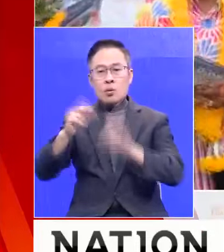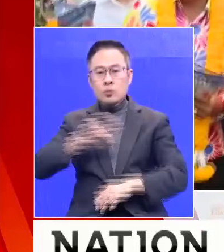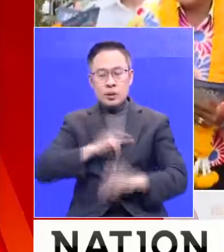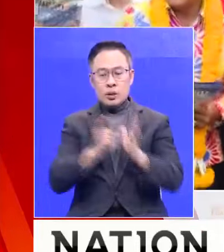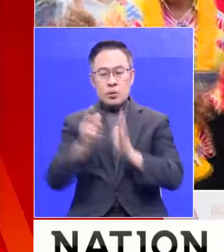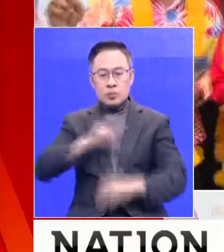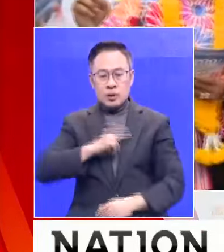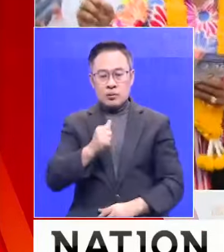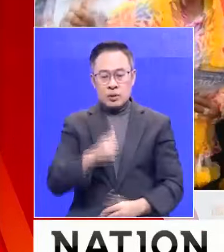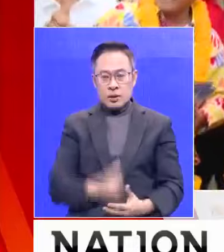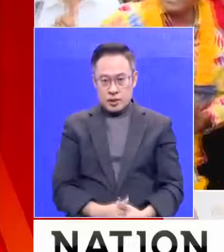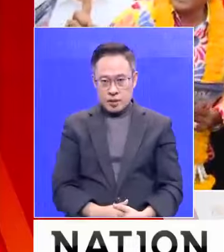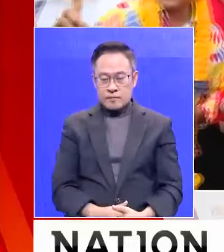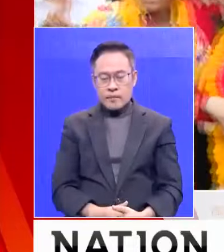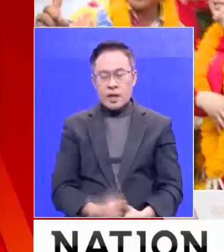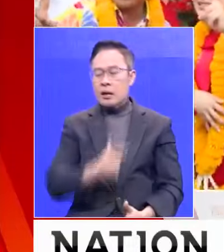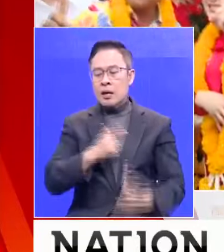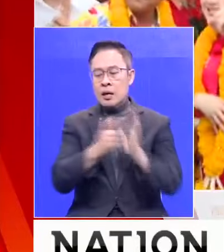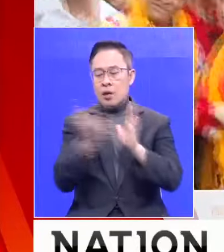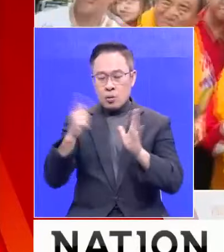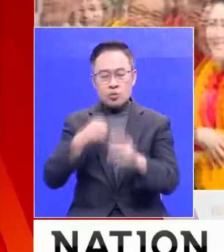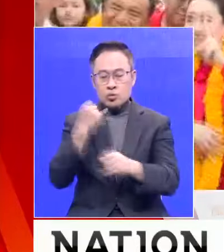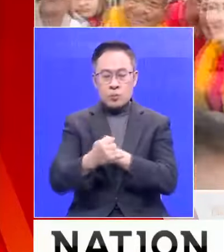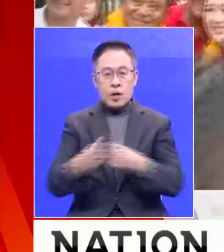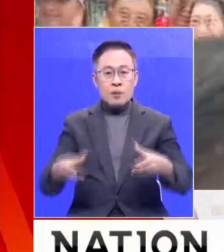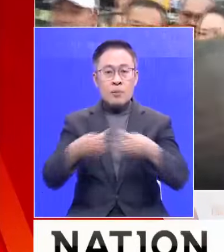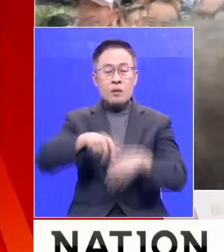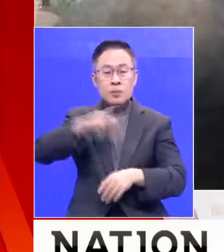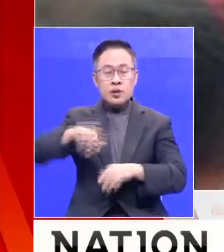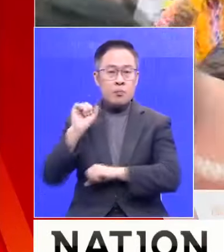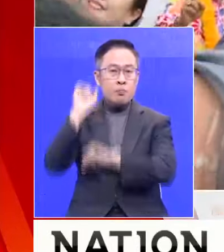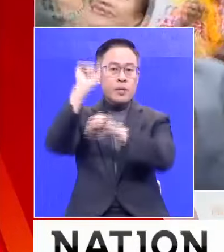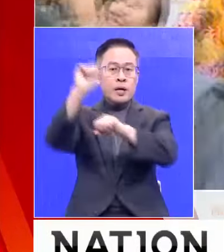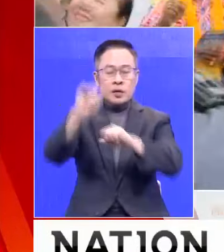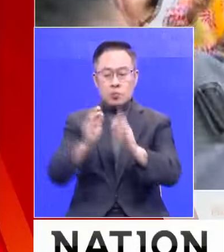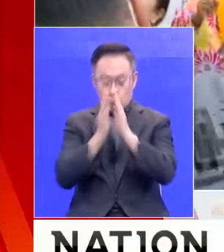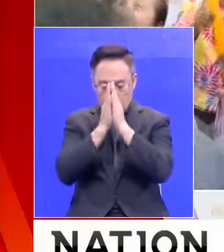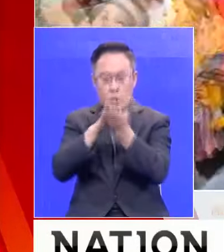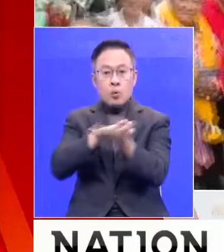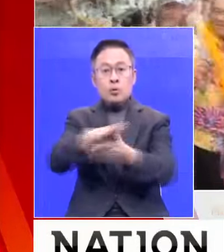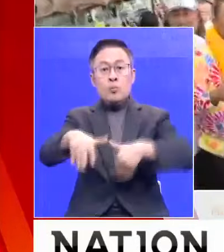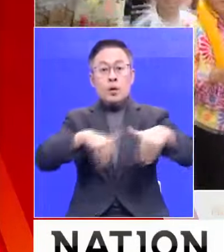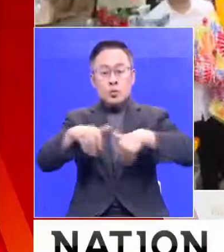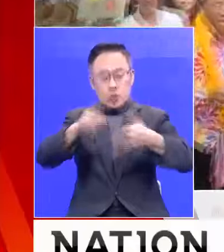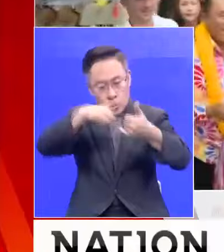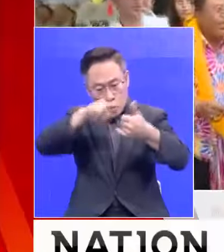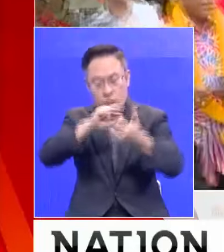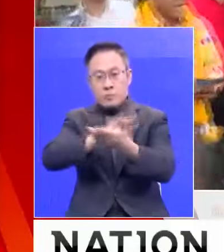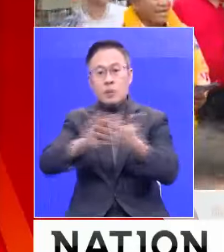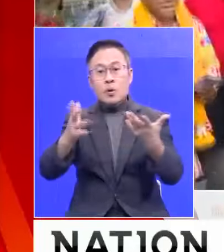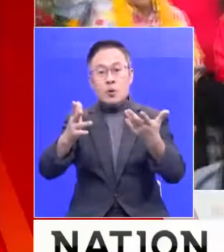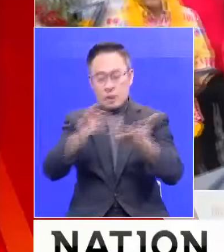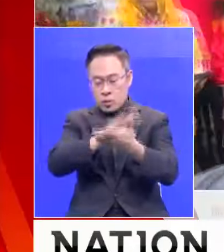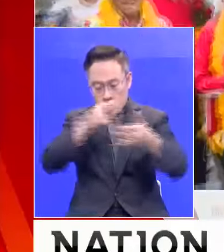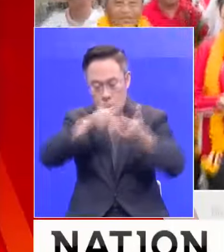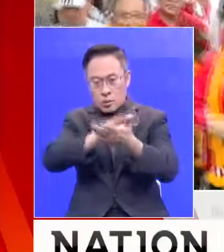โอ้โหนี่ไม่เหลือออปชั่นเลยนะคุณเทพไทยเนี่ยบอกว่าคือเพื่อไทยต้องออกมาขอโทษประชาชนแล้วให้คุณชาญพวงเพชรเนี่ยลาออกจากต